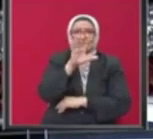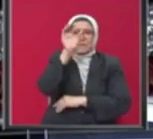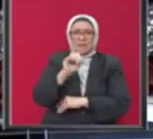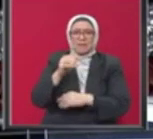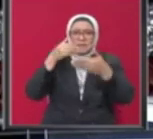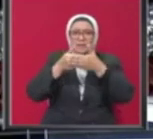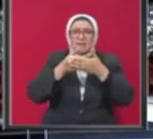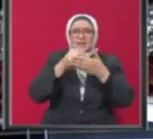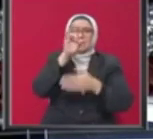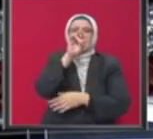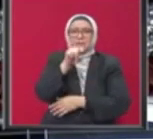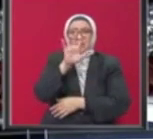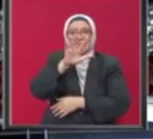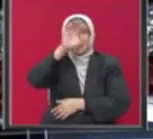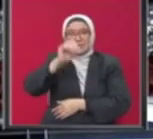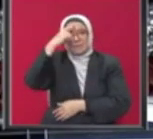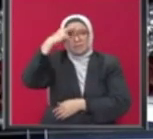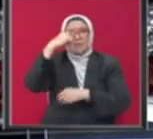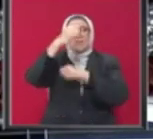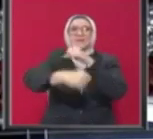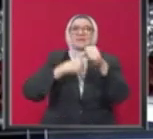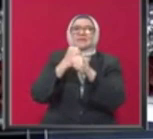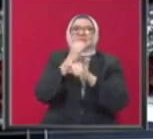7.500 untuk tahun 8